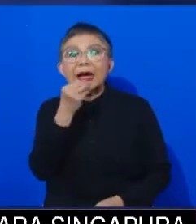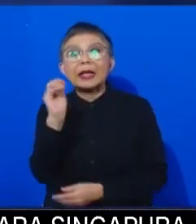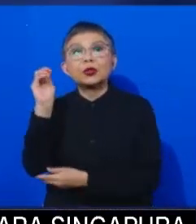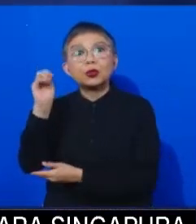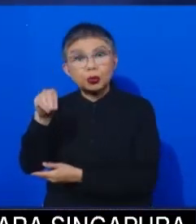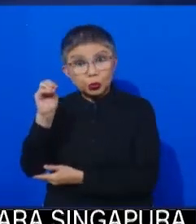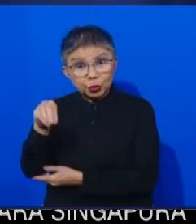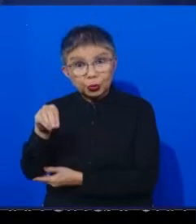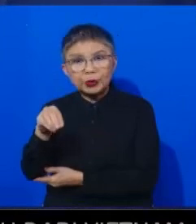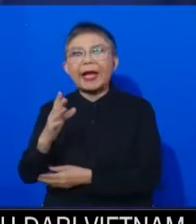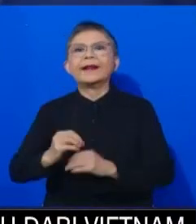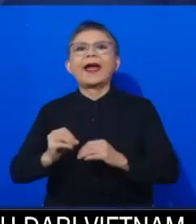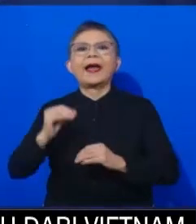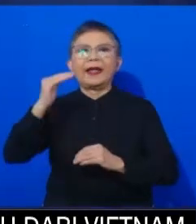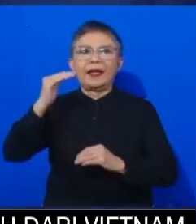ya.